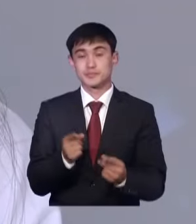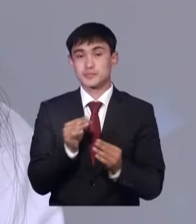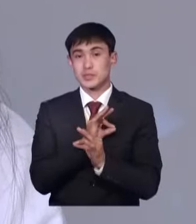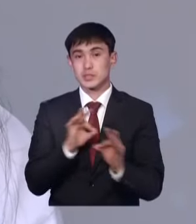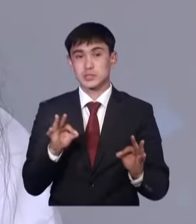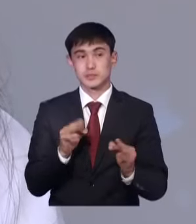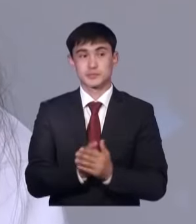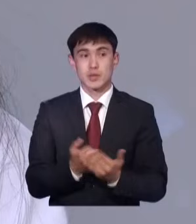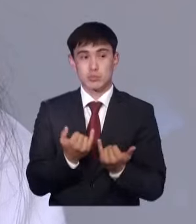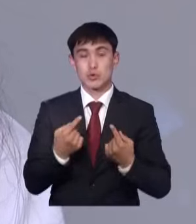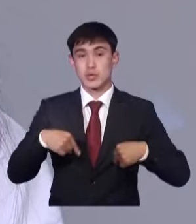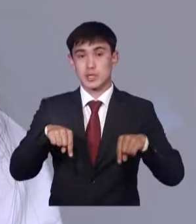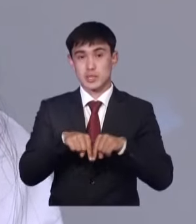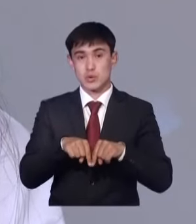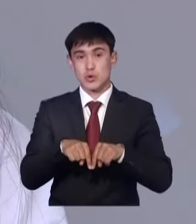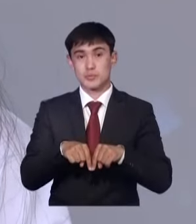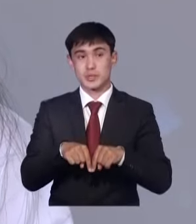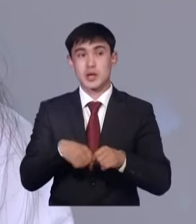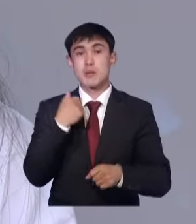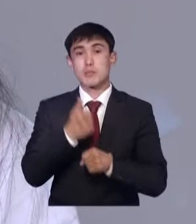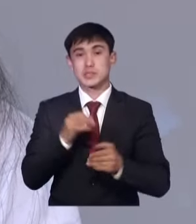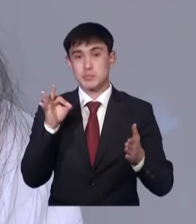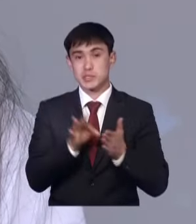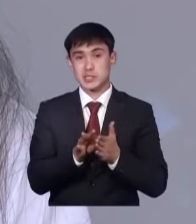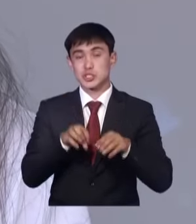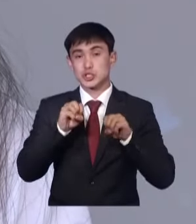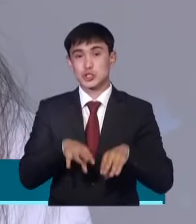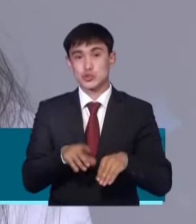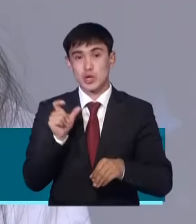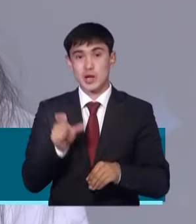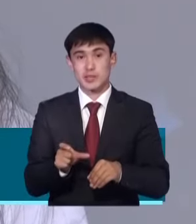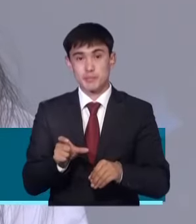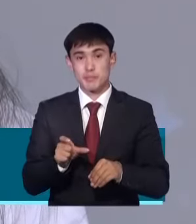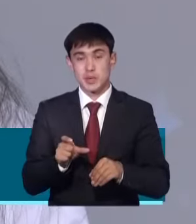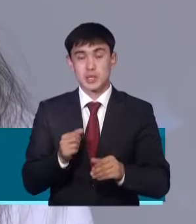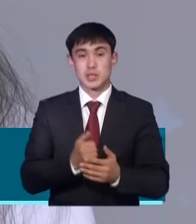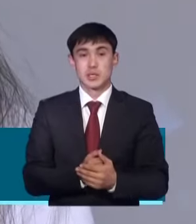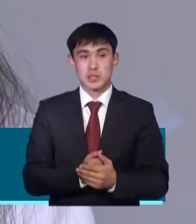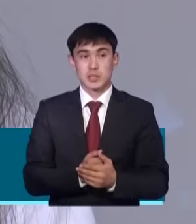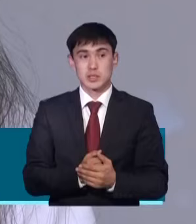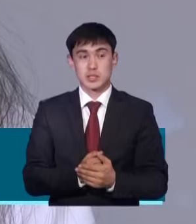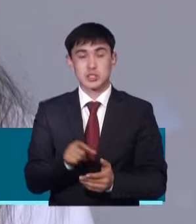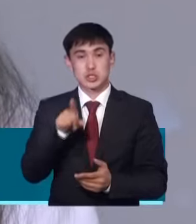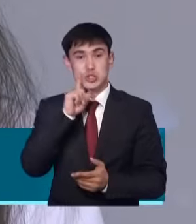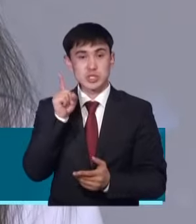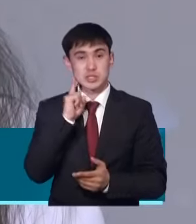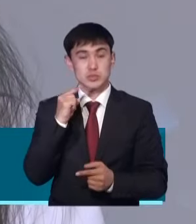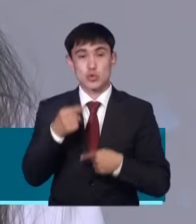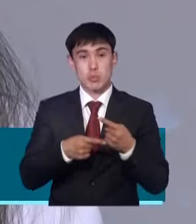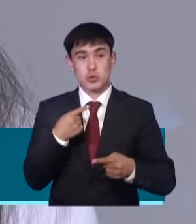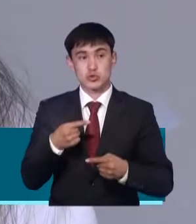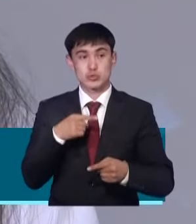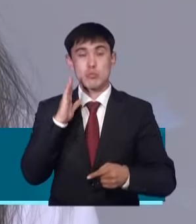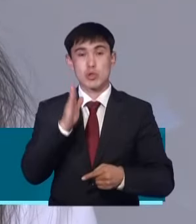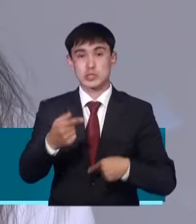Бүгінгі таңдағы қоғам өзектілігіндегі ең бір басты мәселелердің шешушісі адамның сияқты болып қалыптасып келе жатыр. Әсіресе жас ұрпақ үшін,